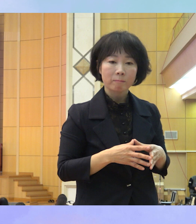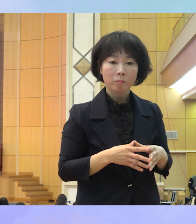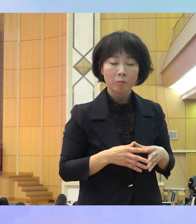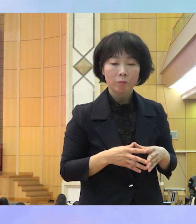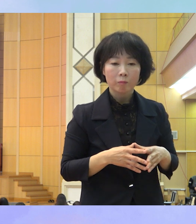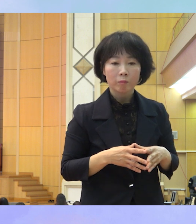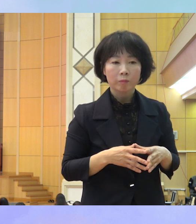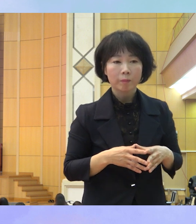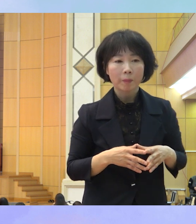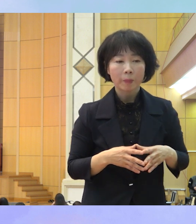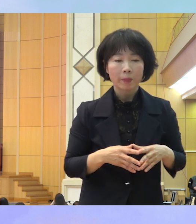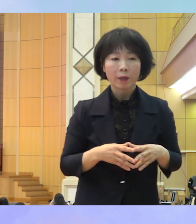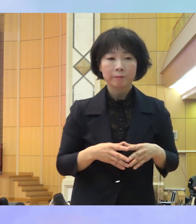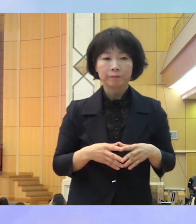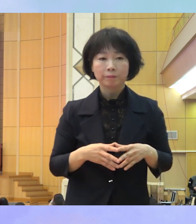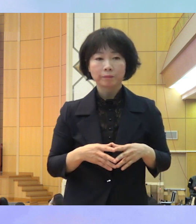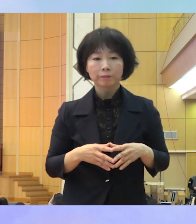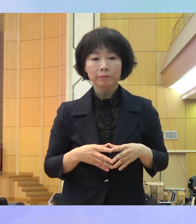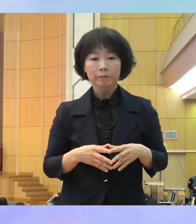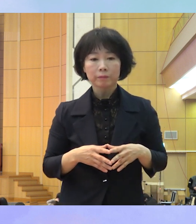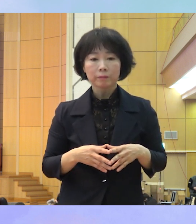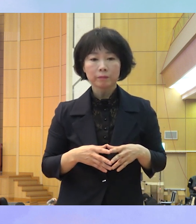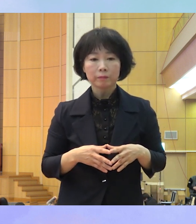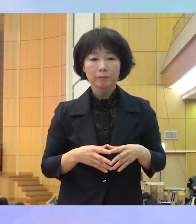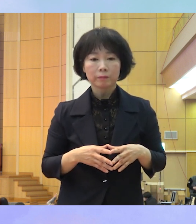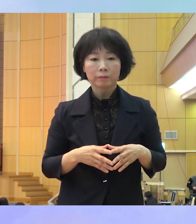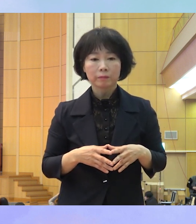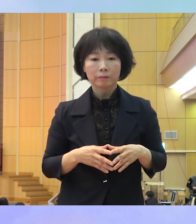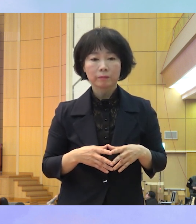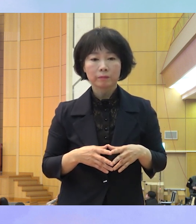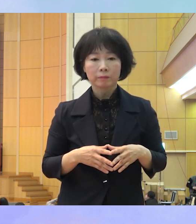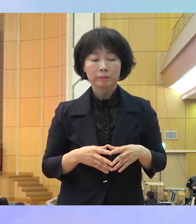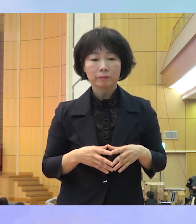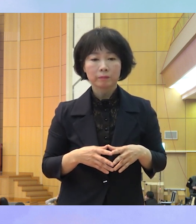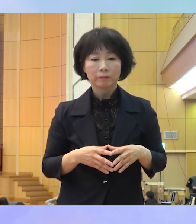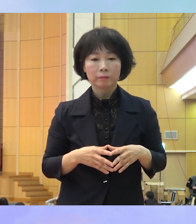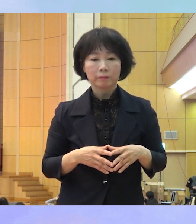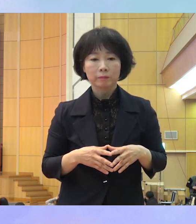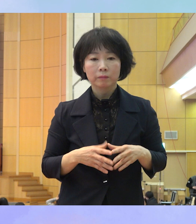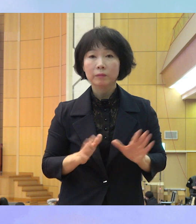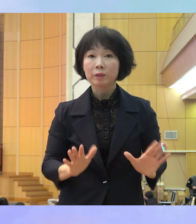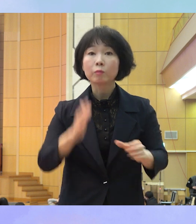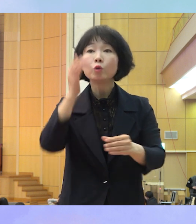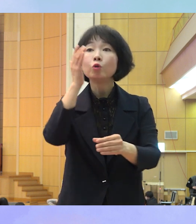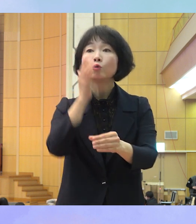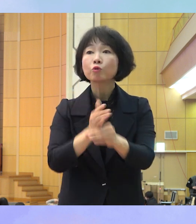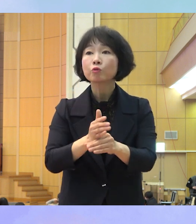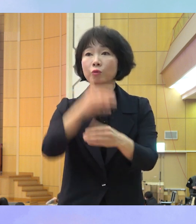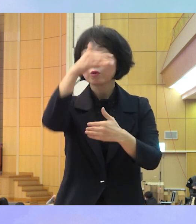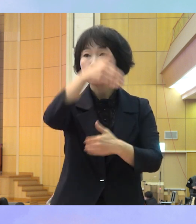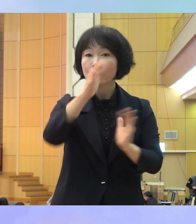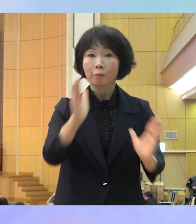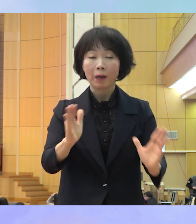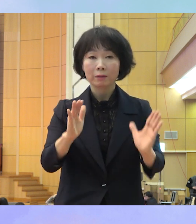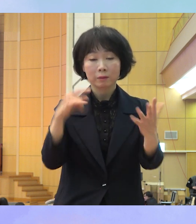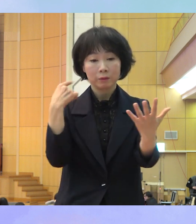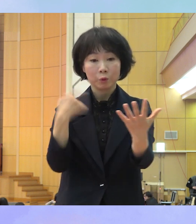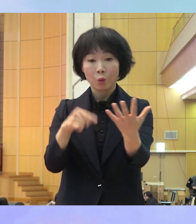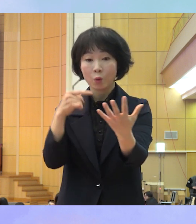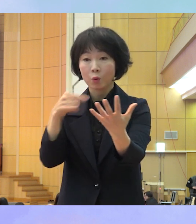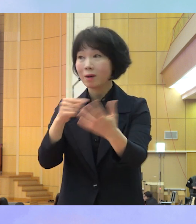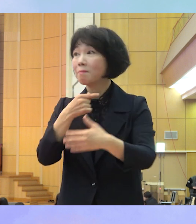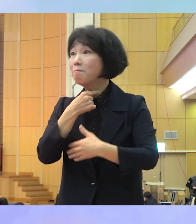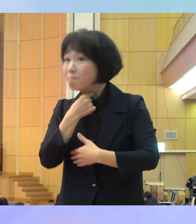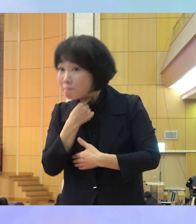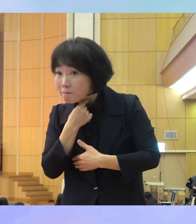1층 호산나 성전에서 있습니다. 그리고 중급 성경교육 받으실